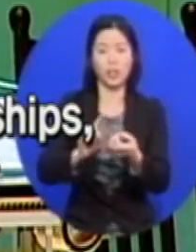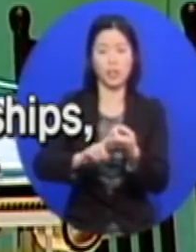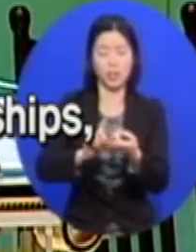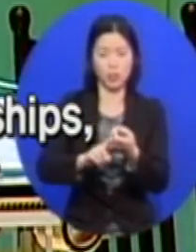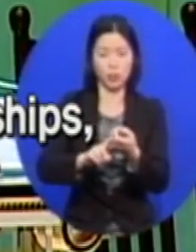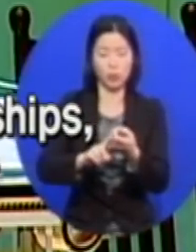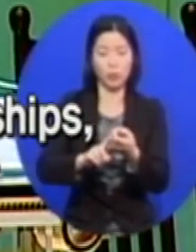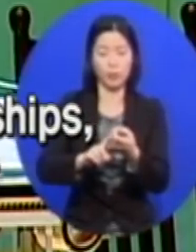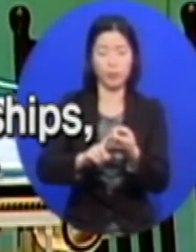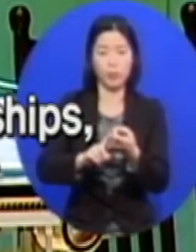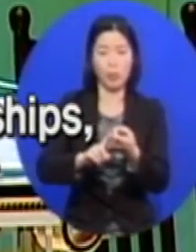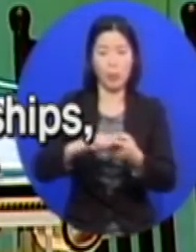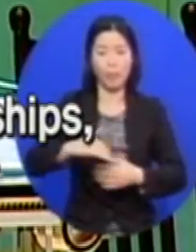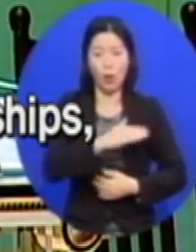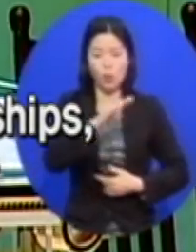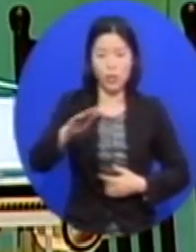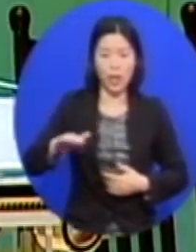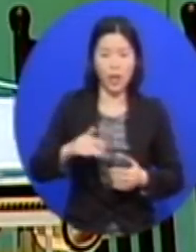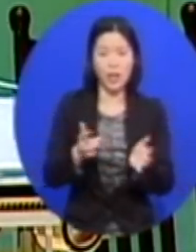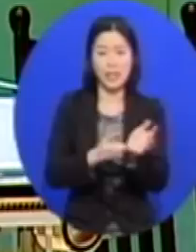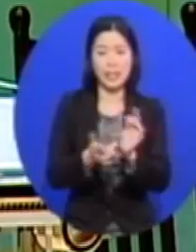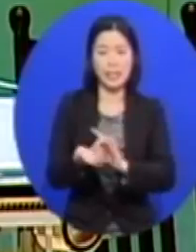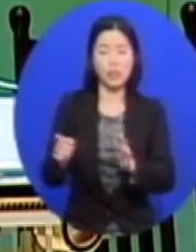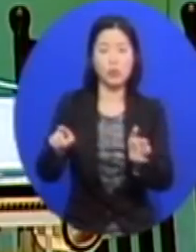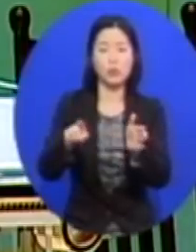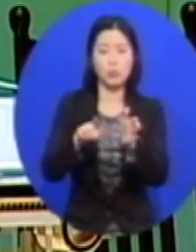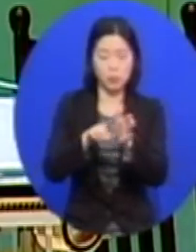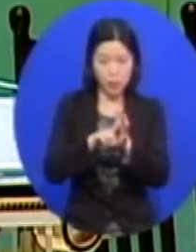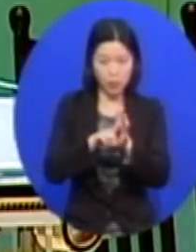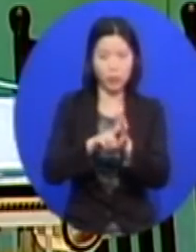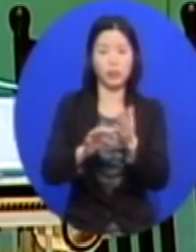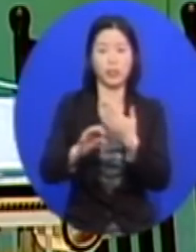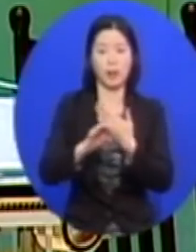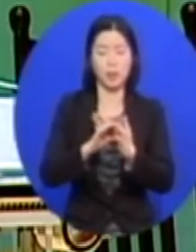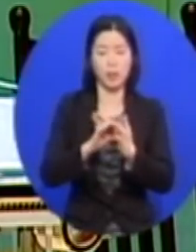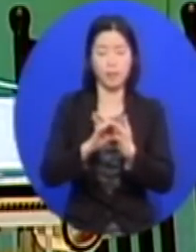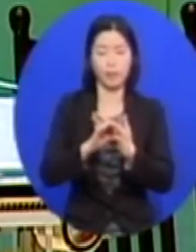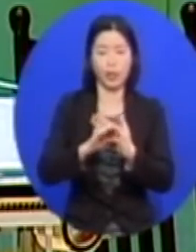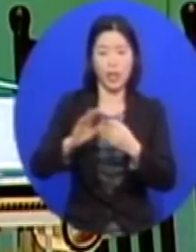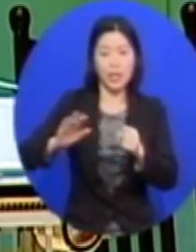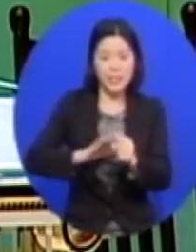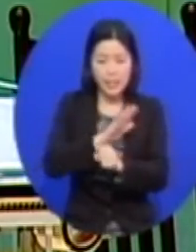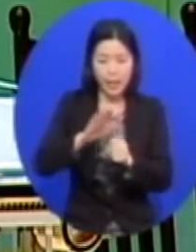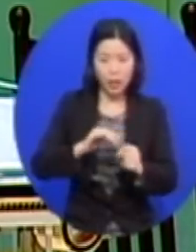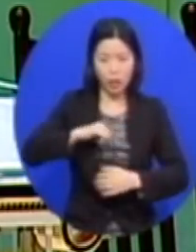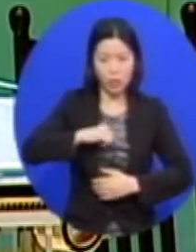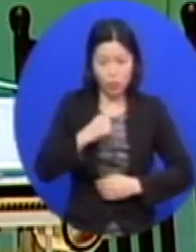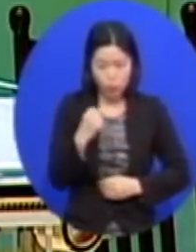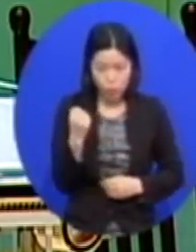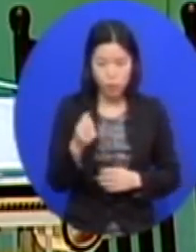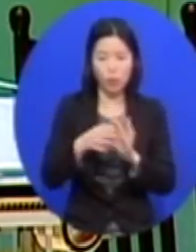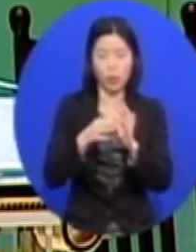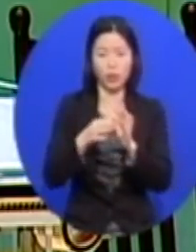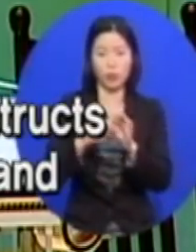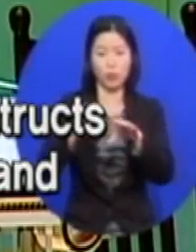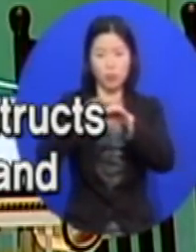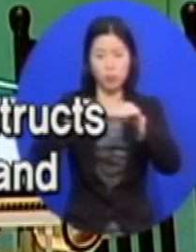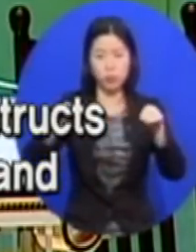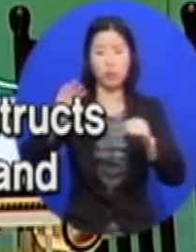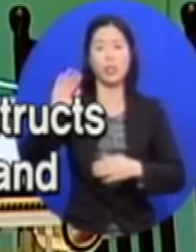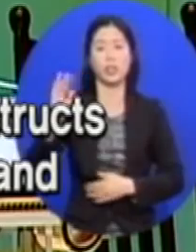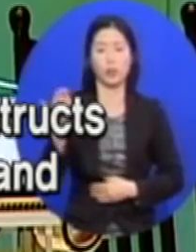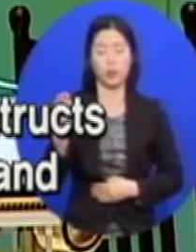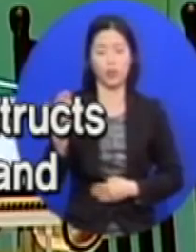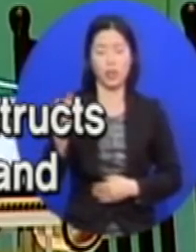우리가 예수를 믿었다면 사랑과 순종으로 관계를 풀어야 된다는 겁니다